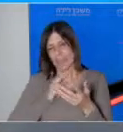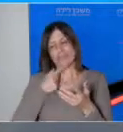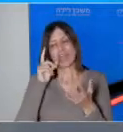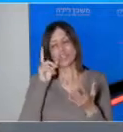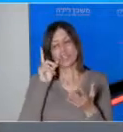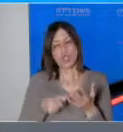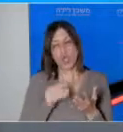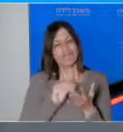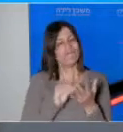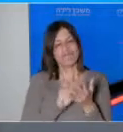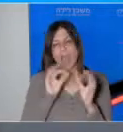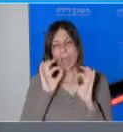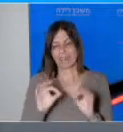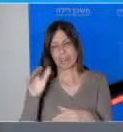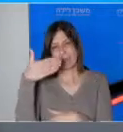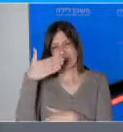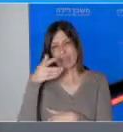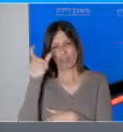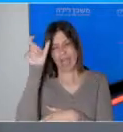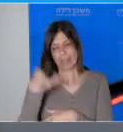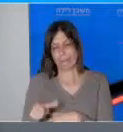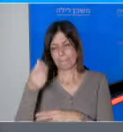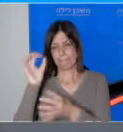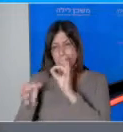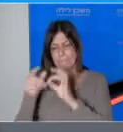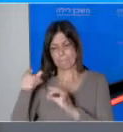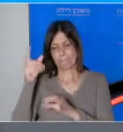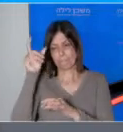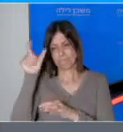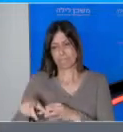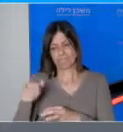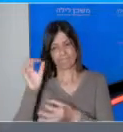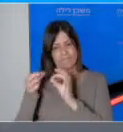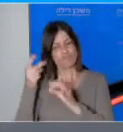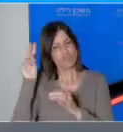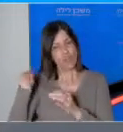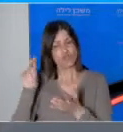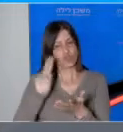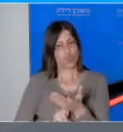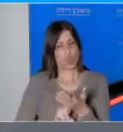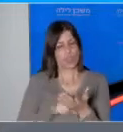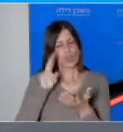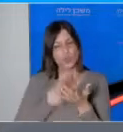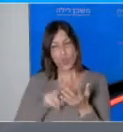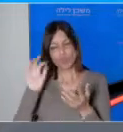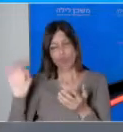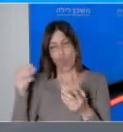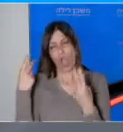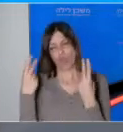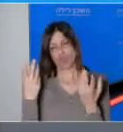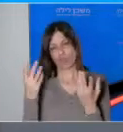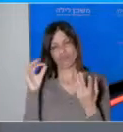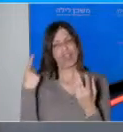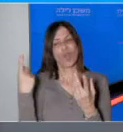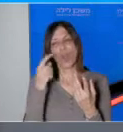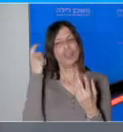והצורך האמיתי במדינה שבה, כשבן אדם עומד לדין, הוא עומד לדין כשיש לו זכויות, כשהזכויות שלו חשובות מאוד, של כל